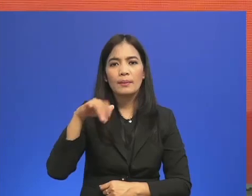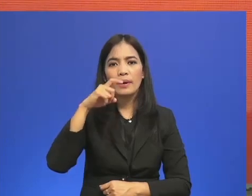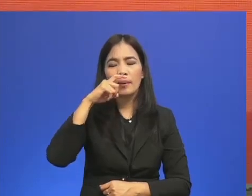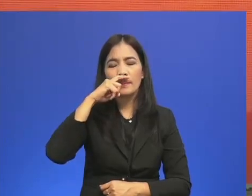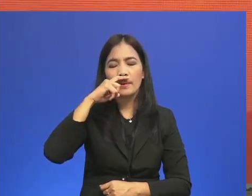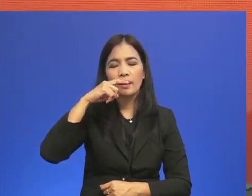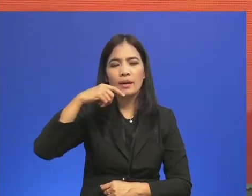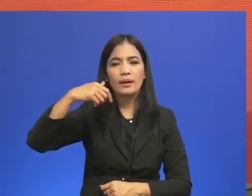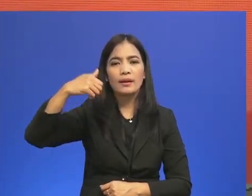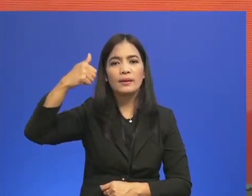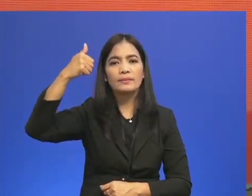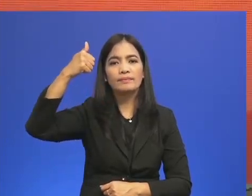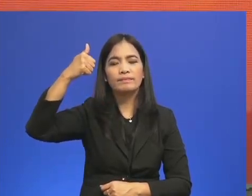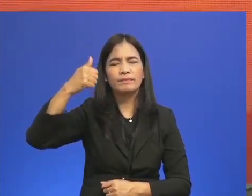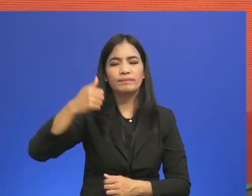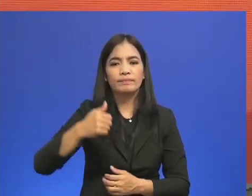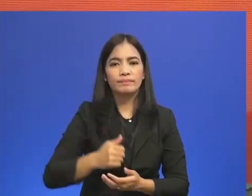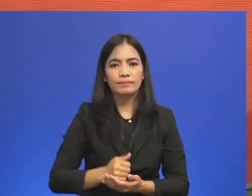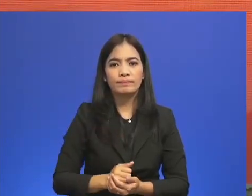Bapakku.